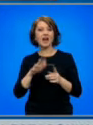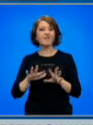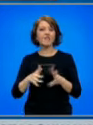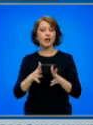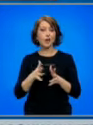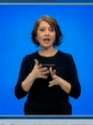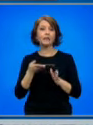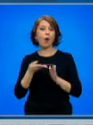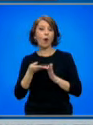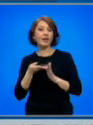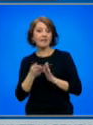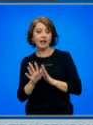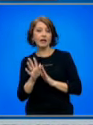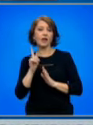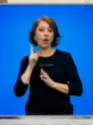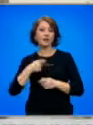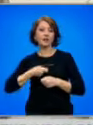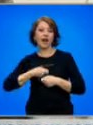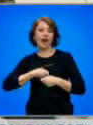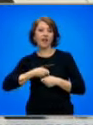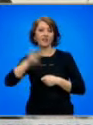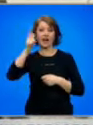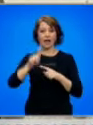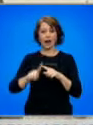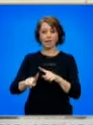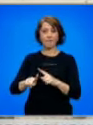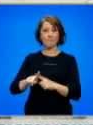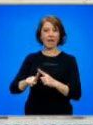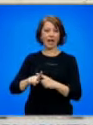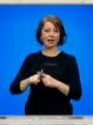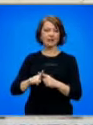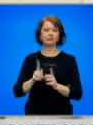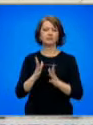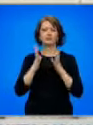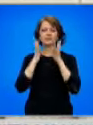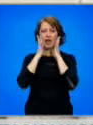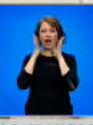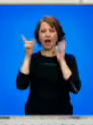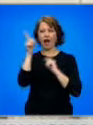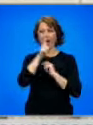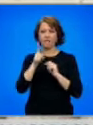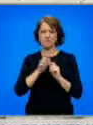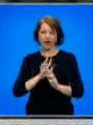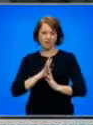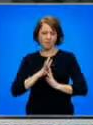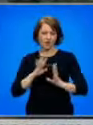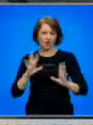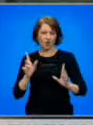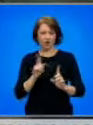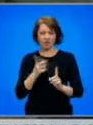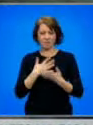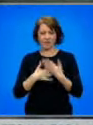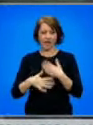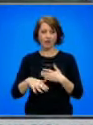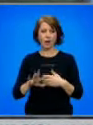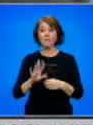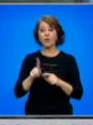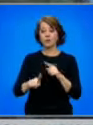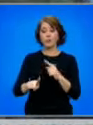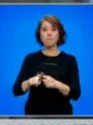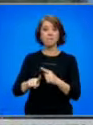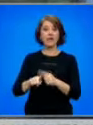пожарът да е тръгнал от хвърлена пиратка. Гърмяха много. Гърмяха и беше много неприятно. Явно някаква пиратка е